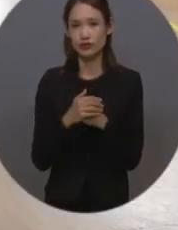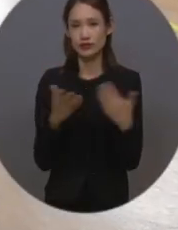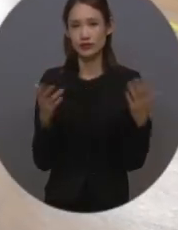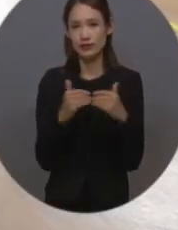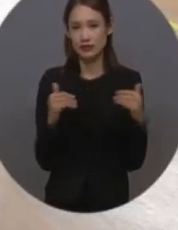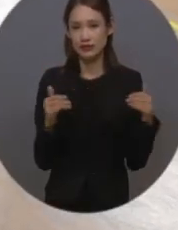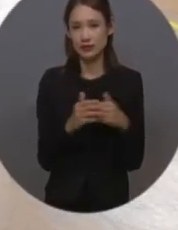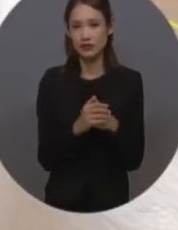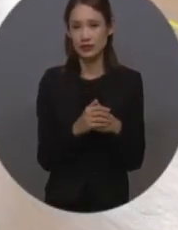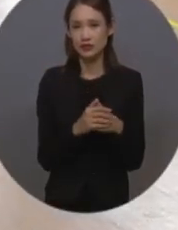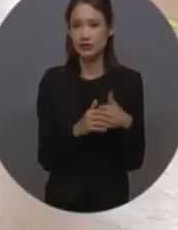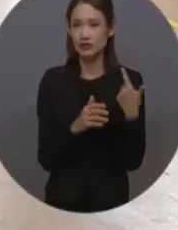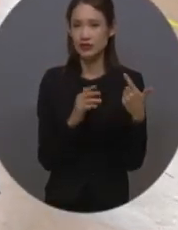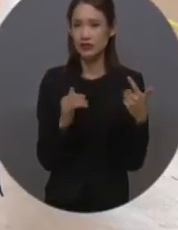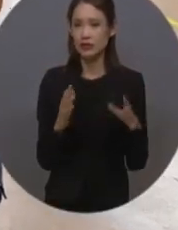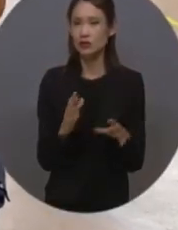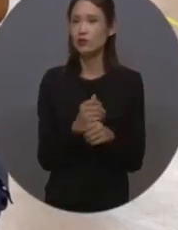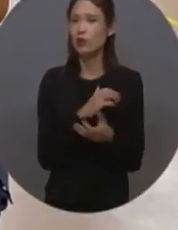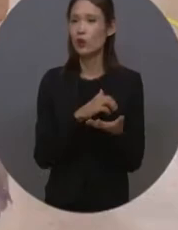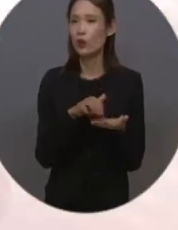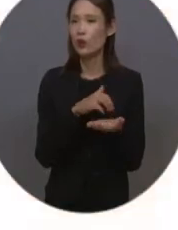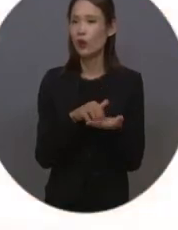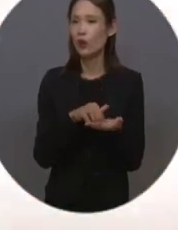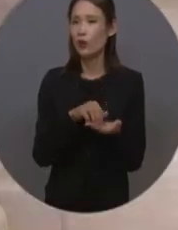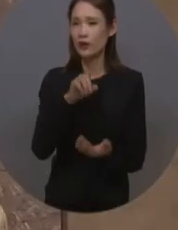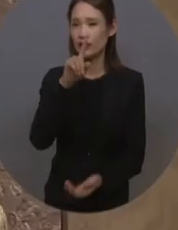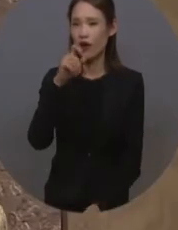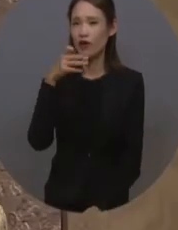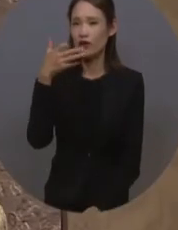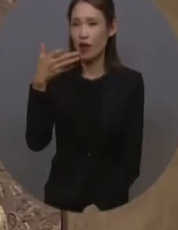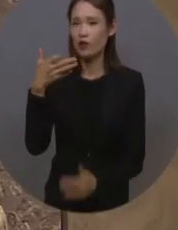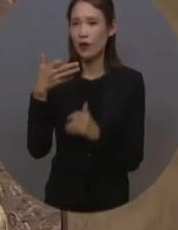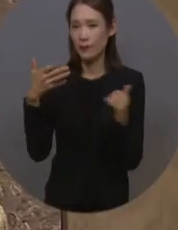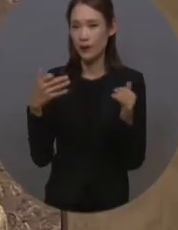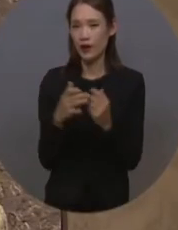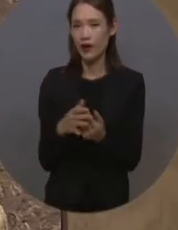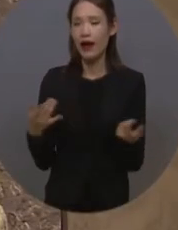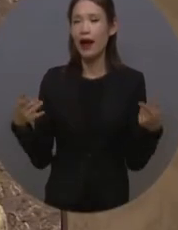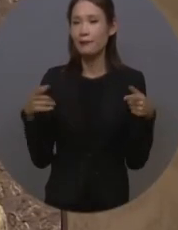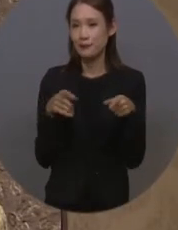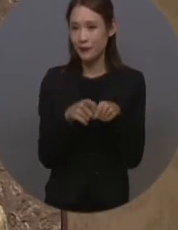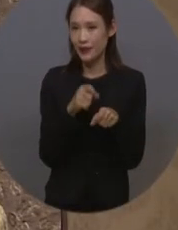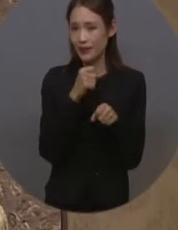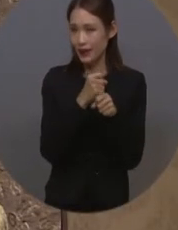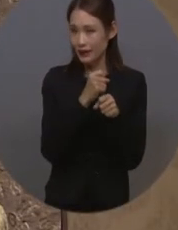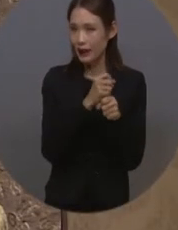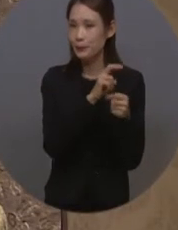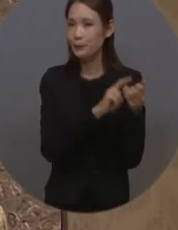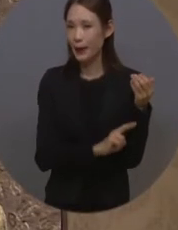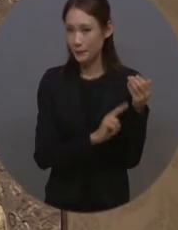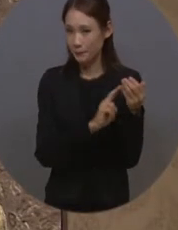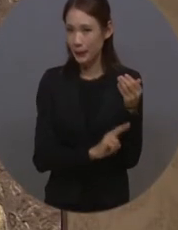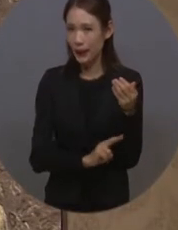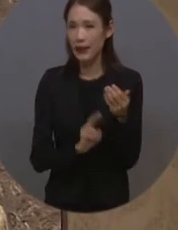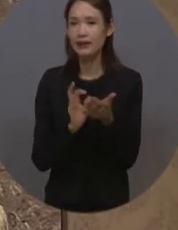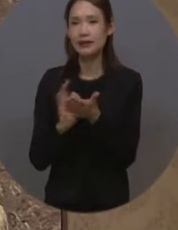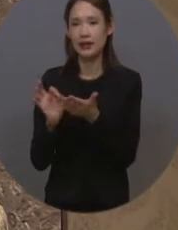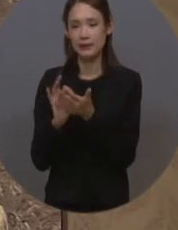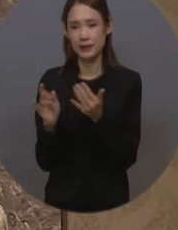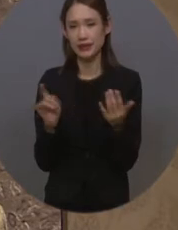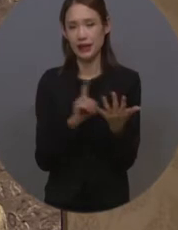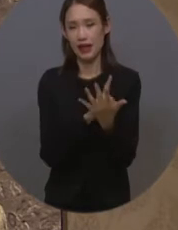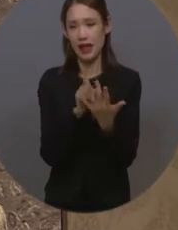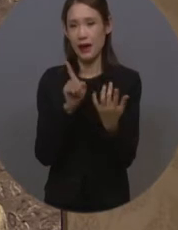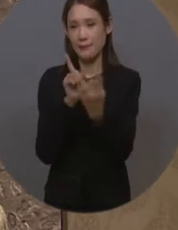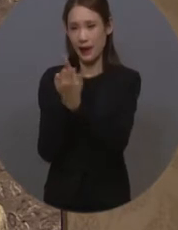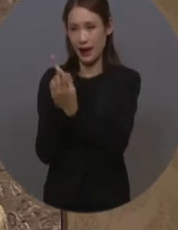직원들이 6분, 총 18분이 저희 함께 생산과 판매와 소비자들을 만나고 있는 일을